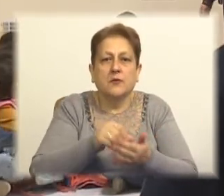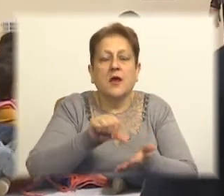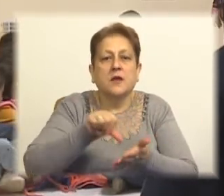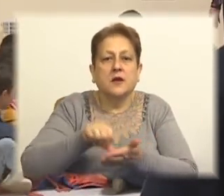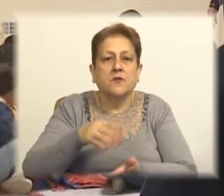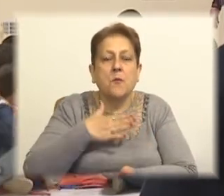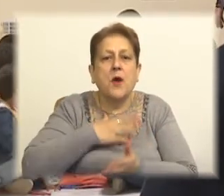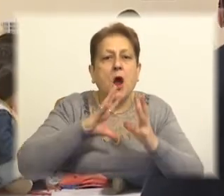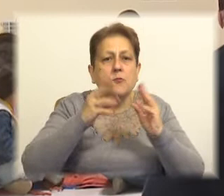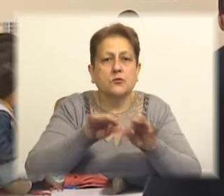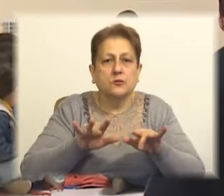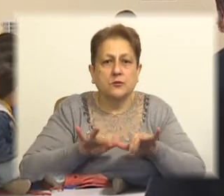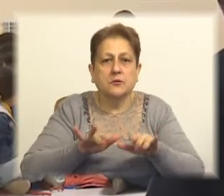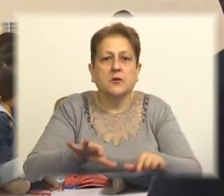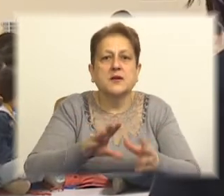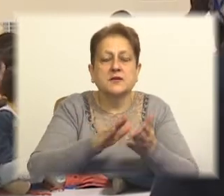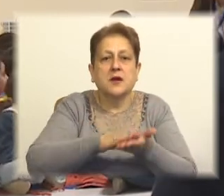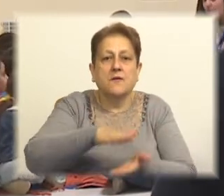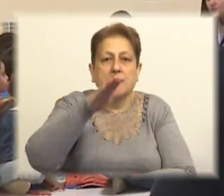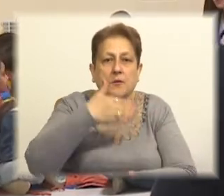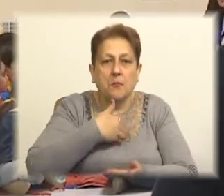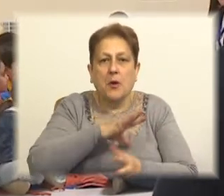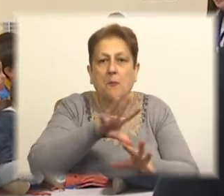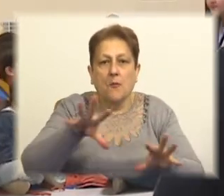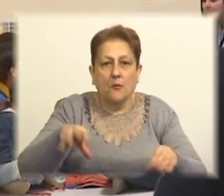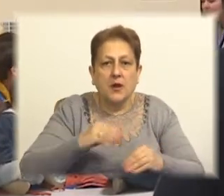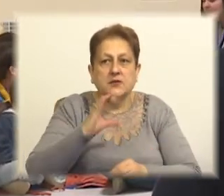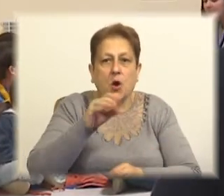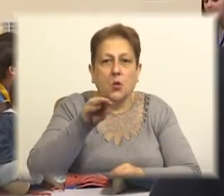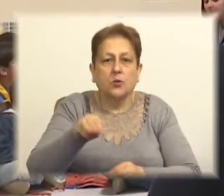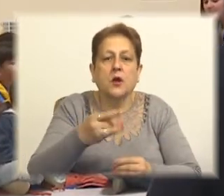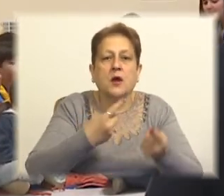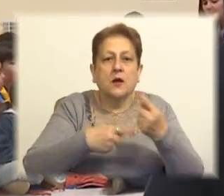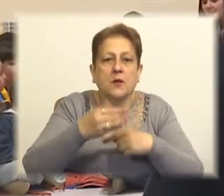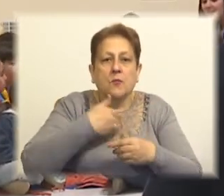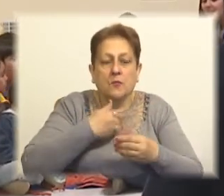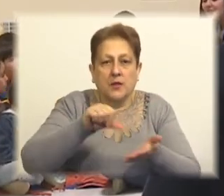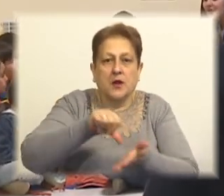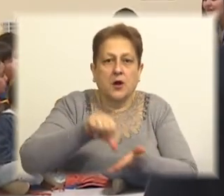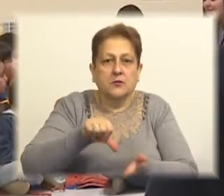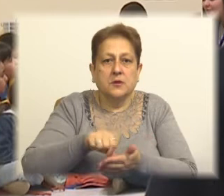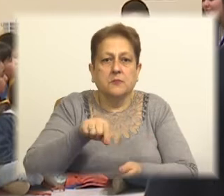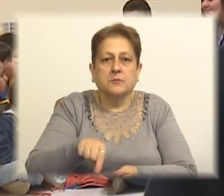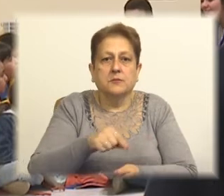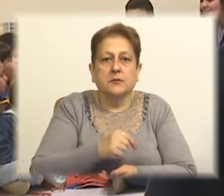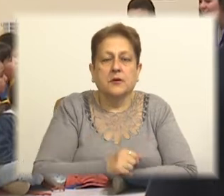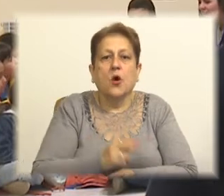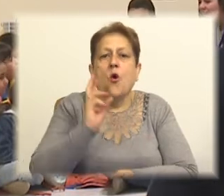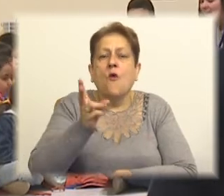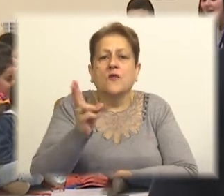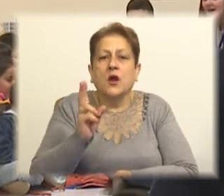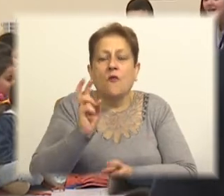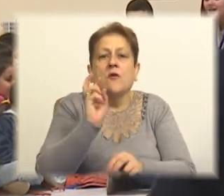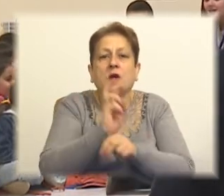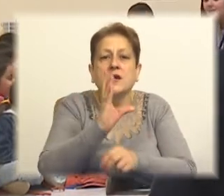ներկայացվելու է մեր ամբողջ գործունեության ծավալը, մեր բոլոր սկաուտների, գայլի կարծվիկների ներկայությամբ, այնտեղ ովքեր որ